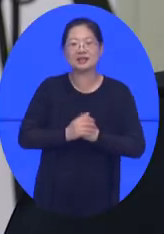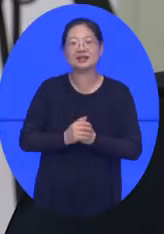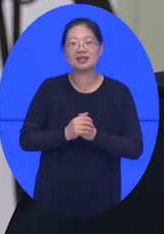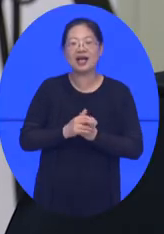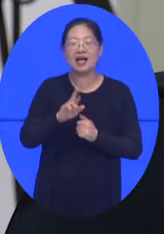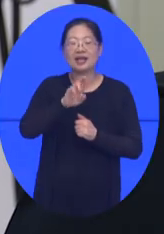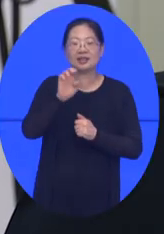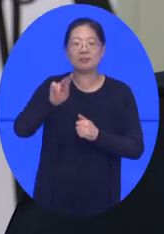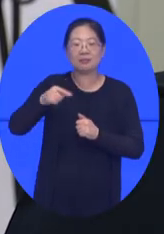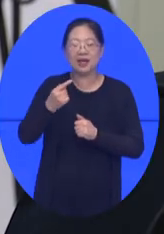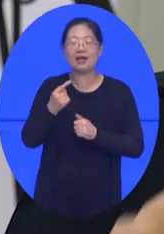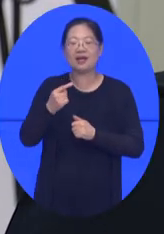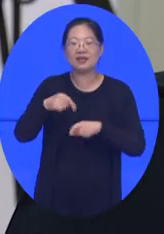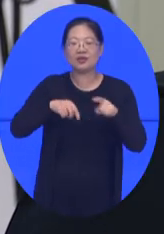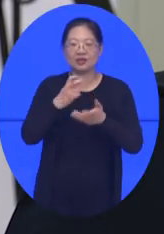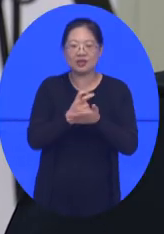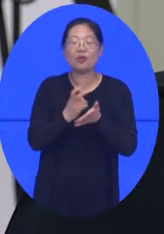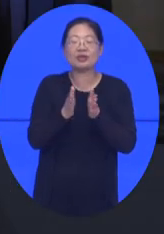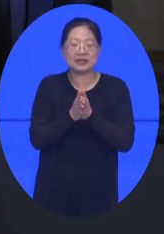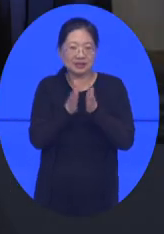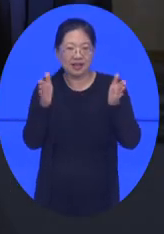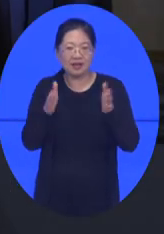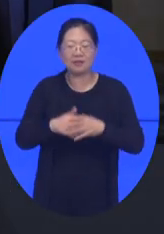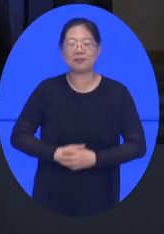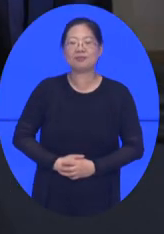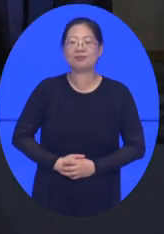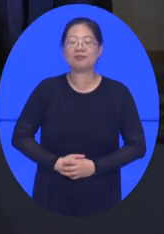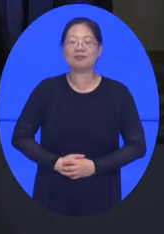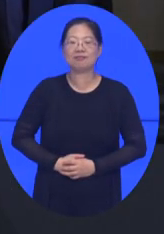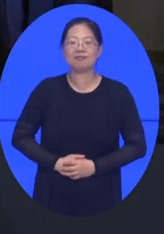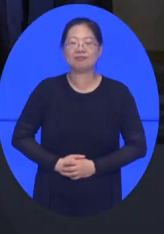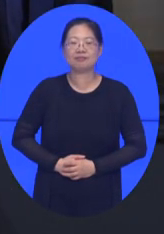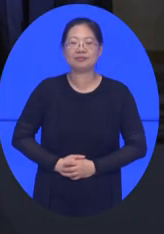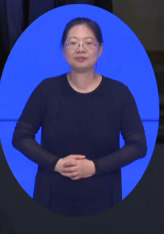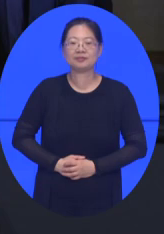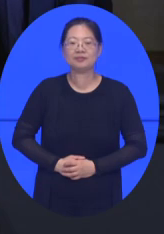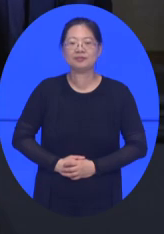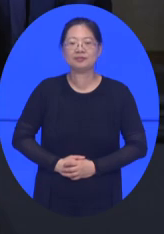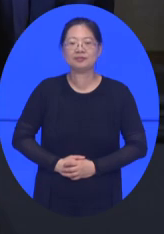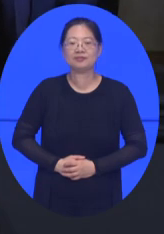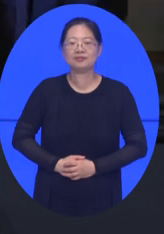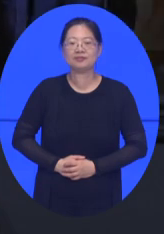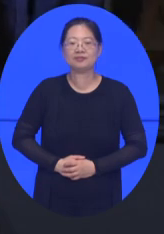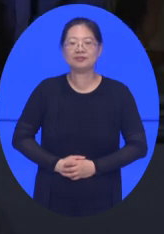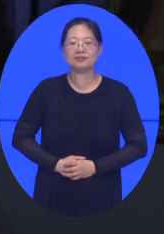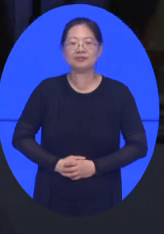정책에 본격적인 시동이 걸렸습니다. 경기지TV 최지연입니다.